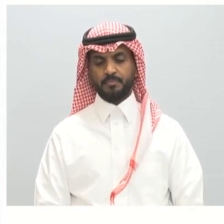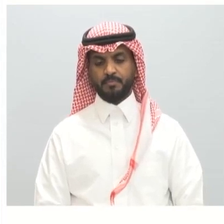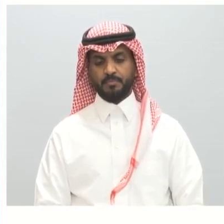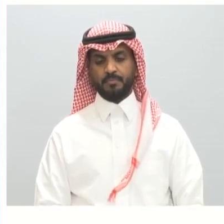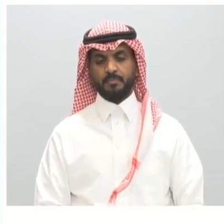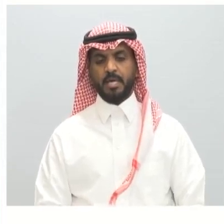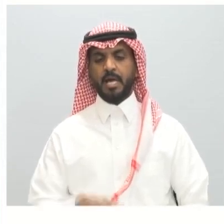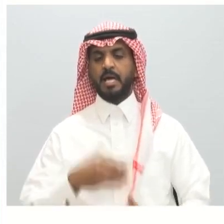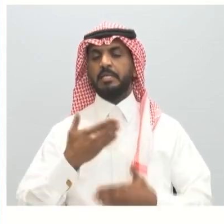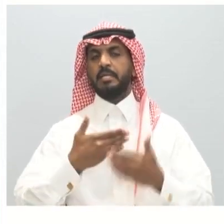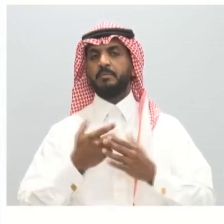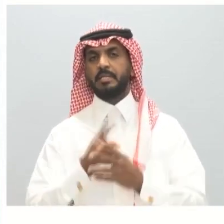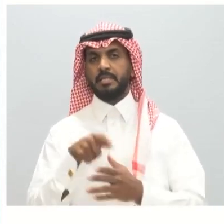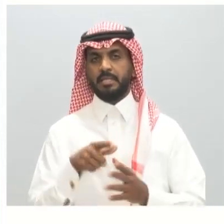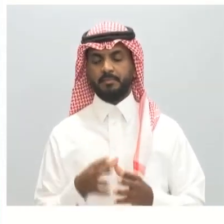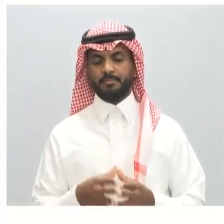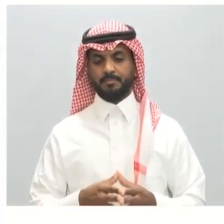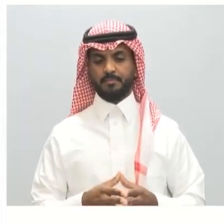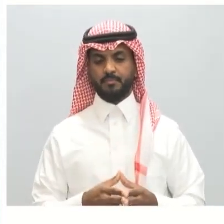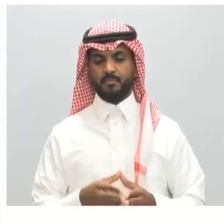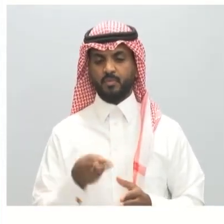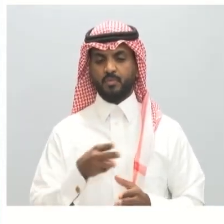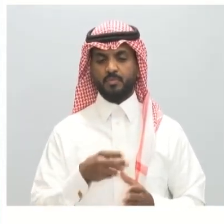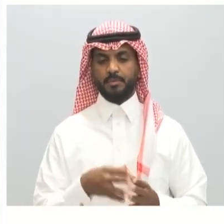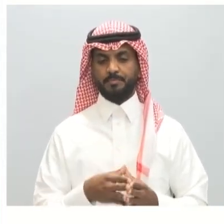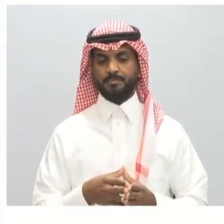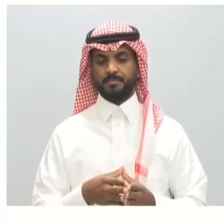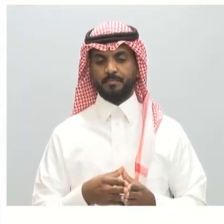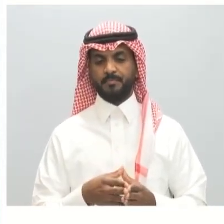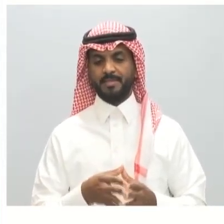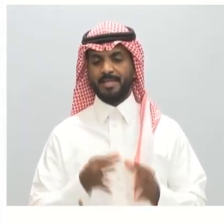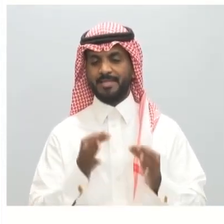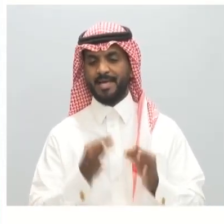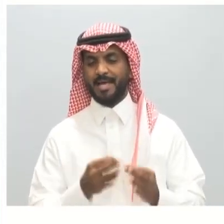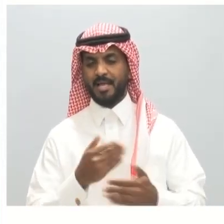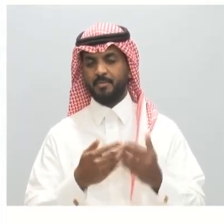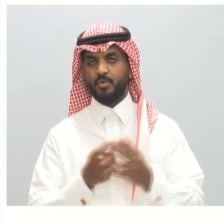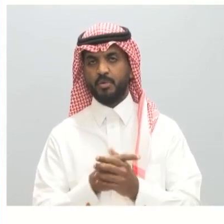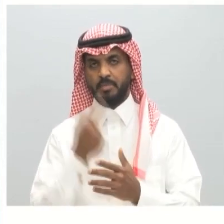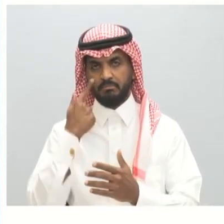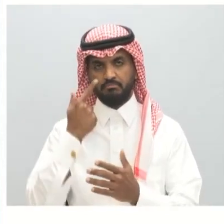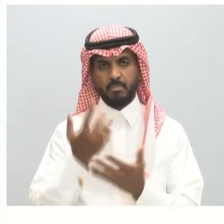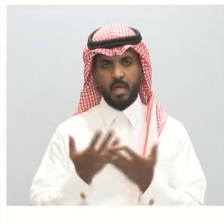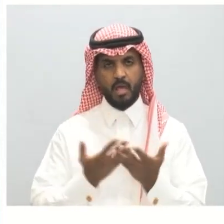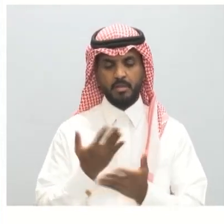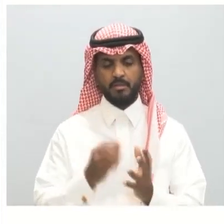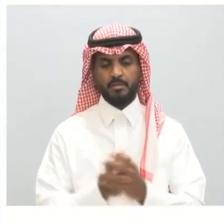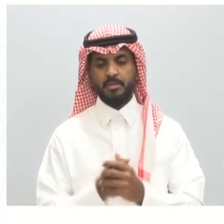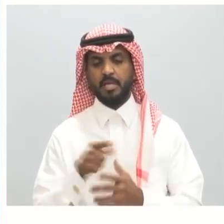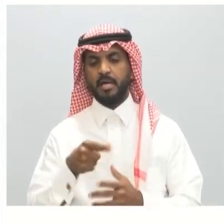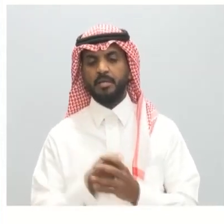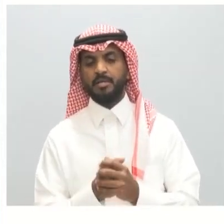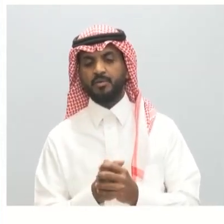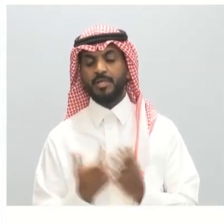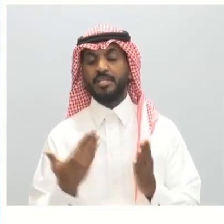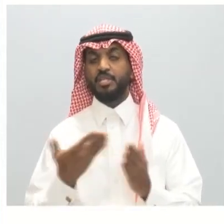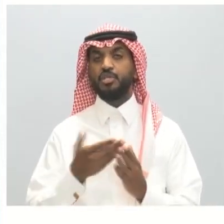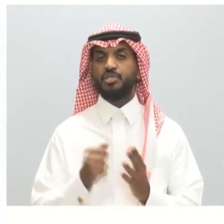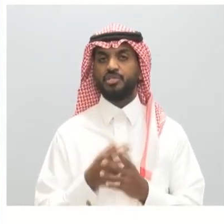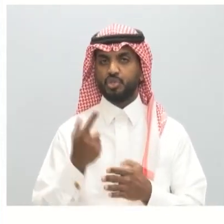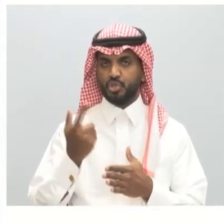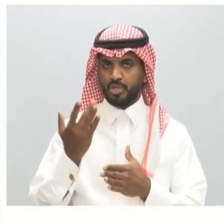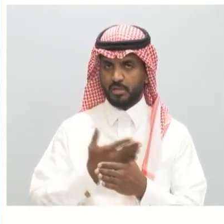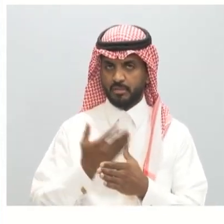هذه لبنه اذا ثم تتحقق اللبنه اولا من حالتها فاذا كانت نتيجه الشرط